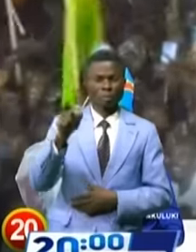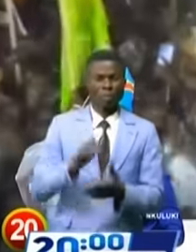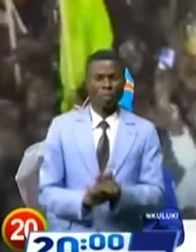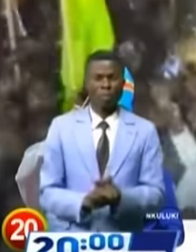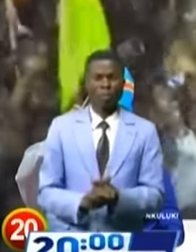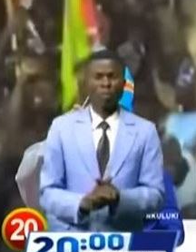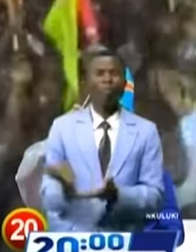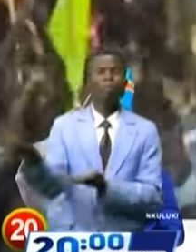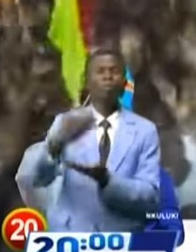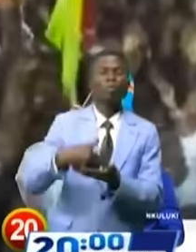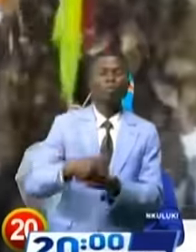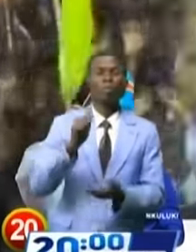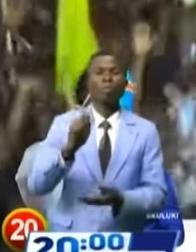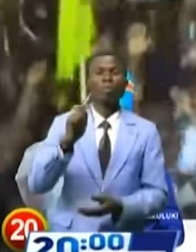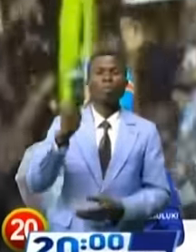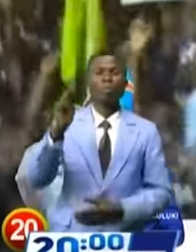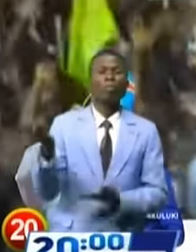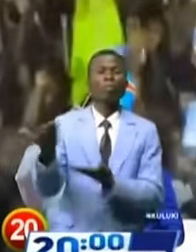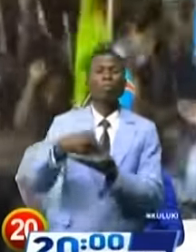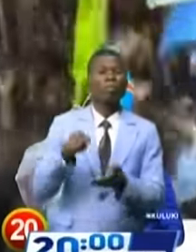Nazongisa Atou.